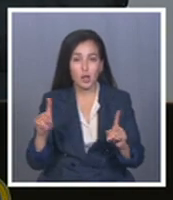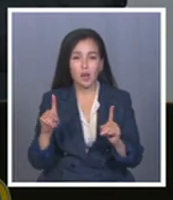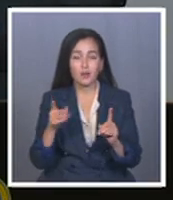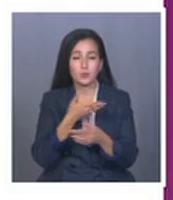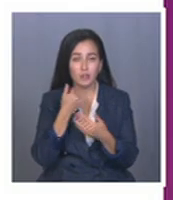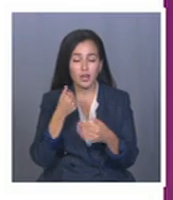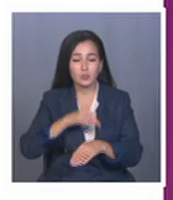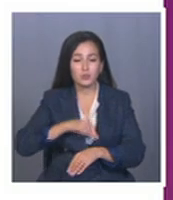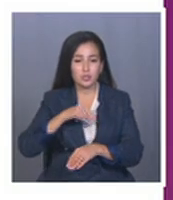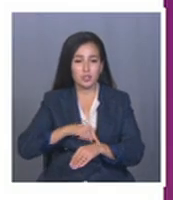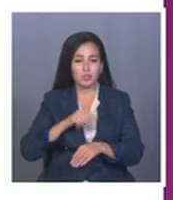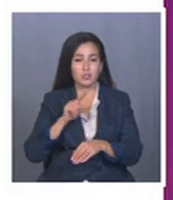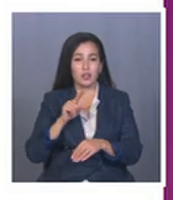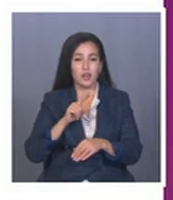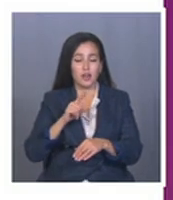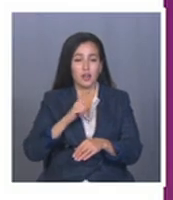эмоционально-выразительных средств.